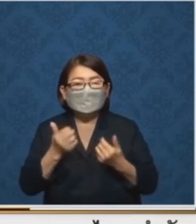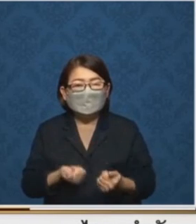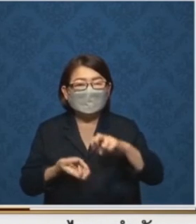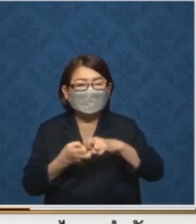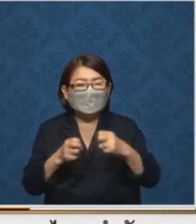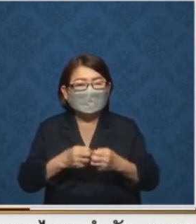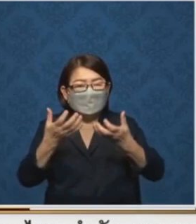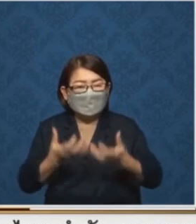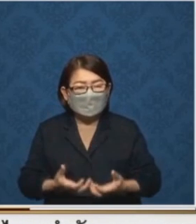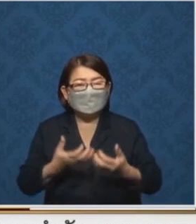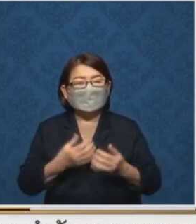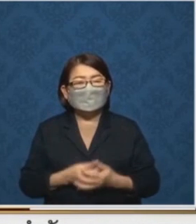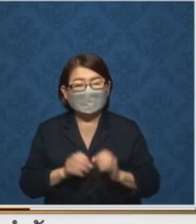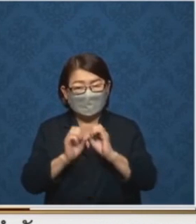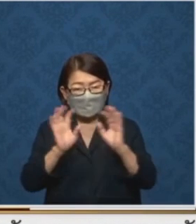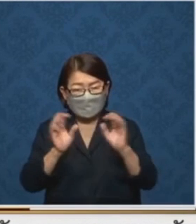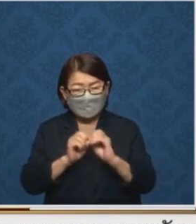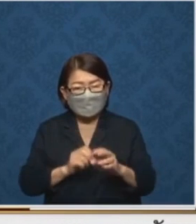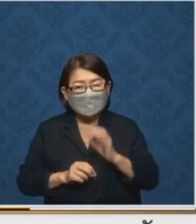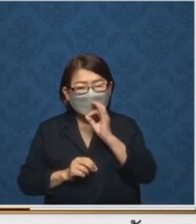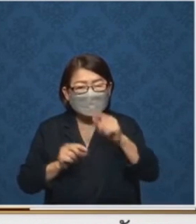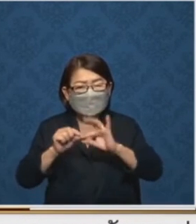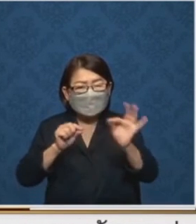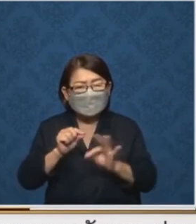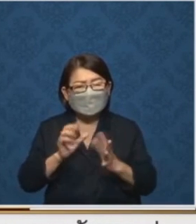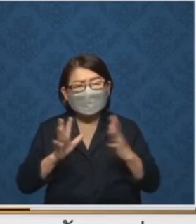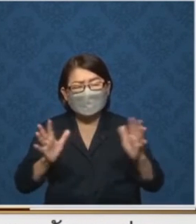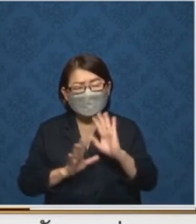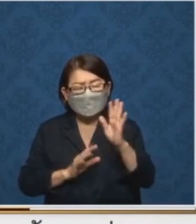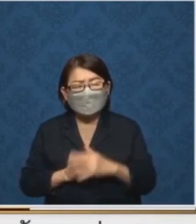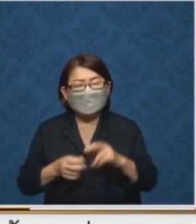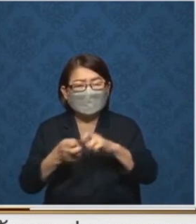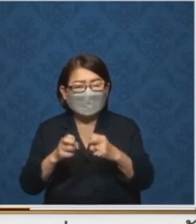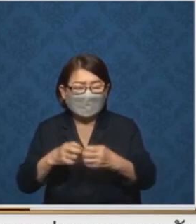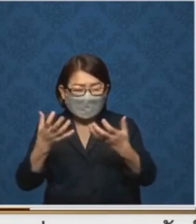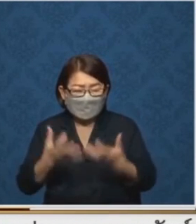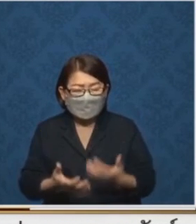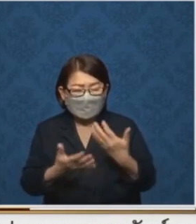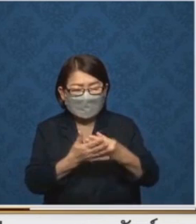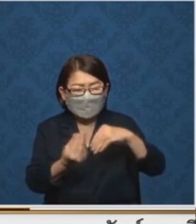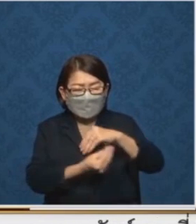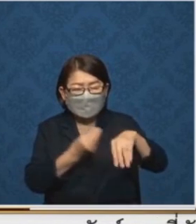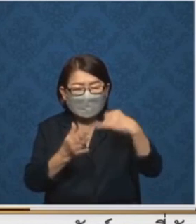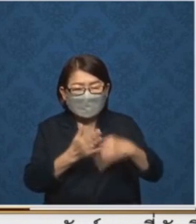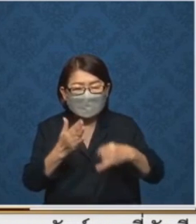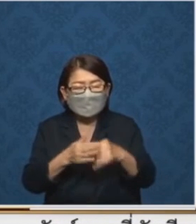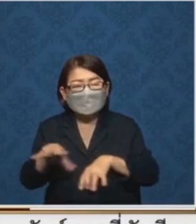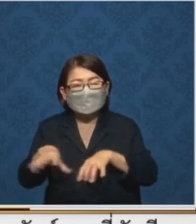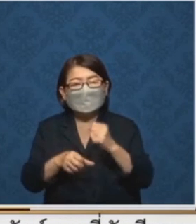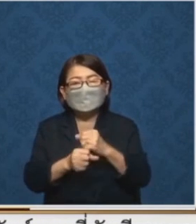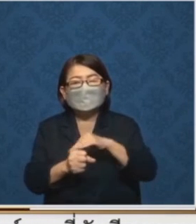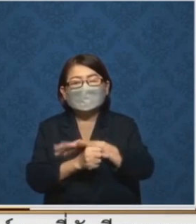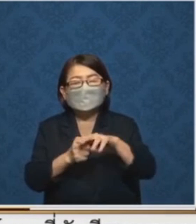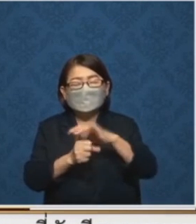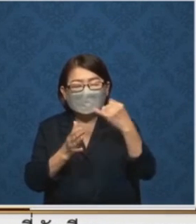คนไยทงประเทศถ้าสั้นๆ ตรประเด็ี้ไมใช่ชื่อหนังนี่คือบทสรุปว่ารัฐ